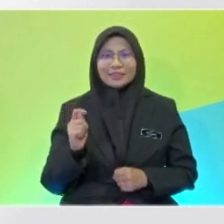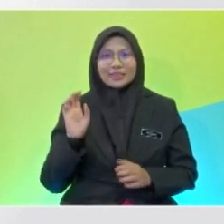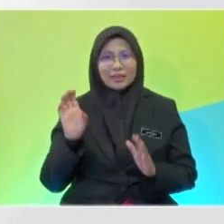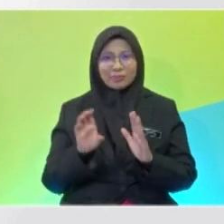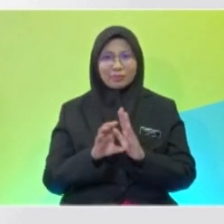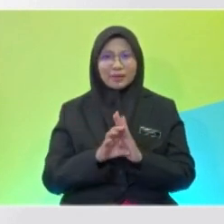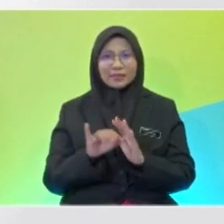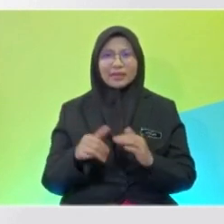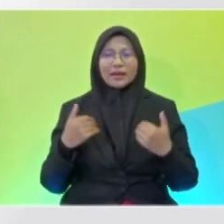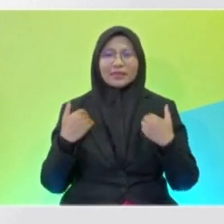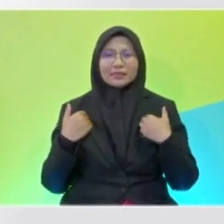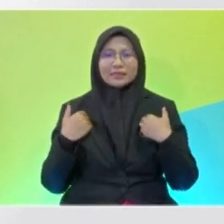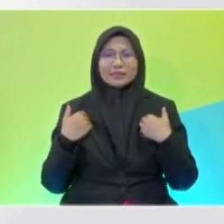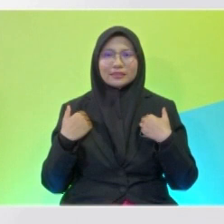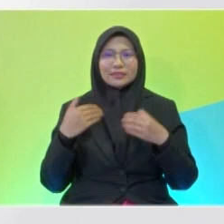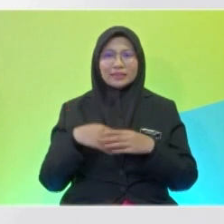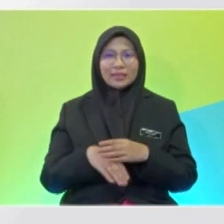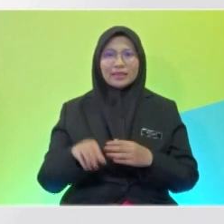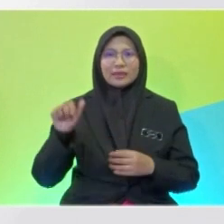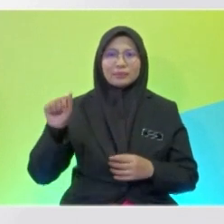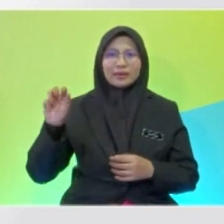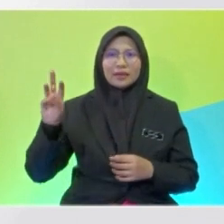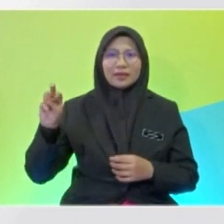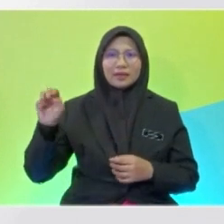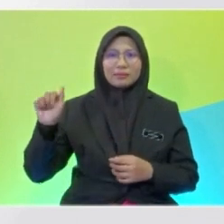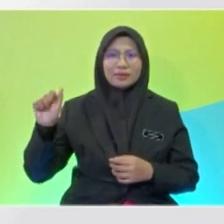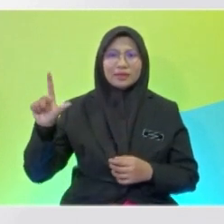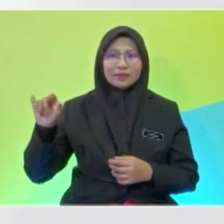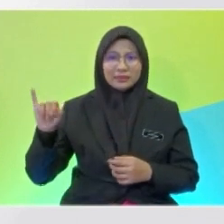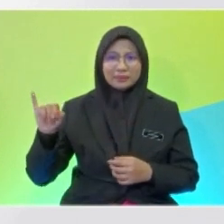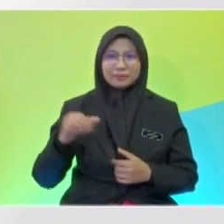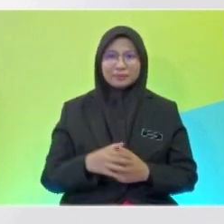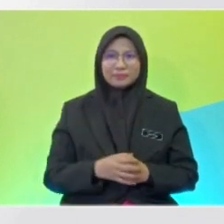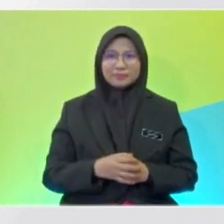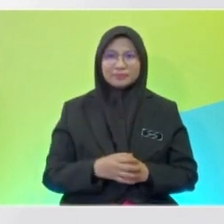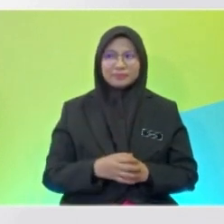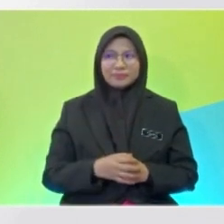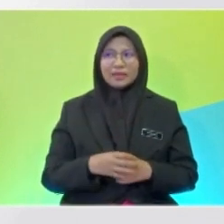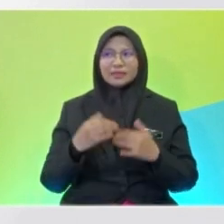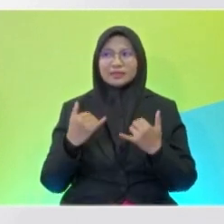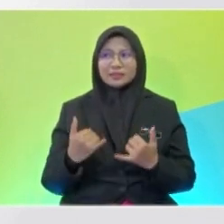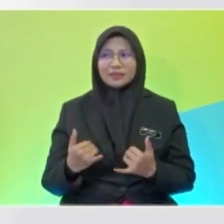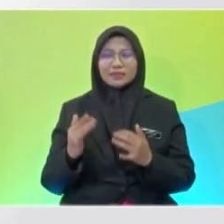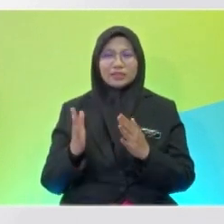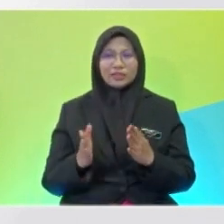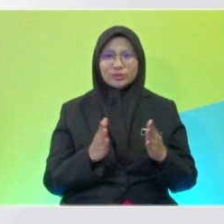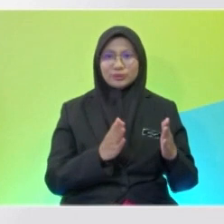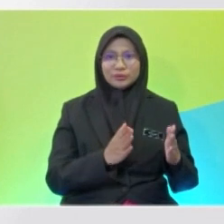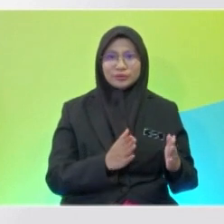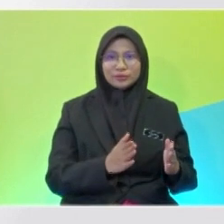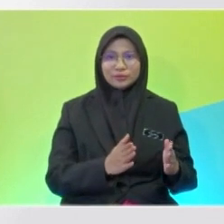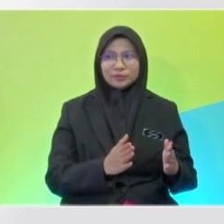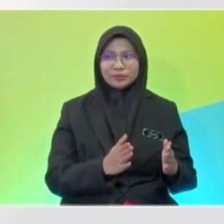oke terdapat juga format soal dan berbentuk menyusun langkah kerja dengan menulis satu dua tiga empat jadi